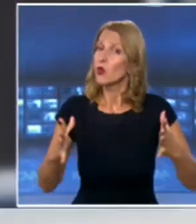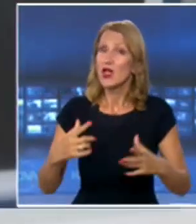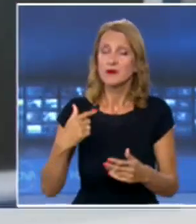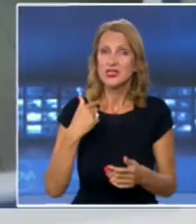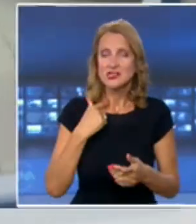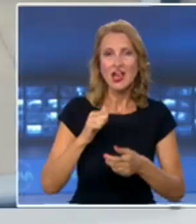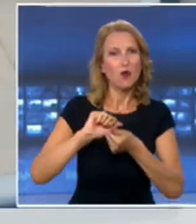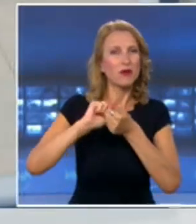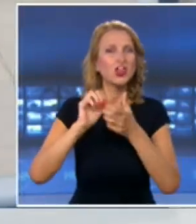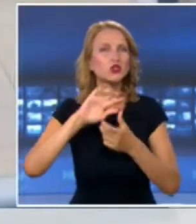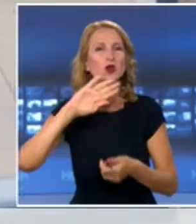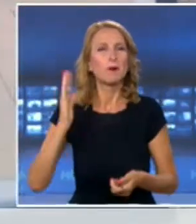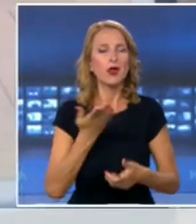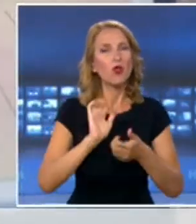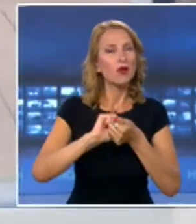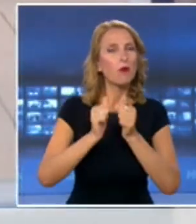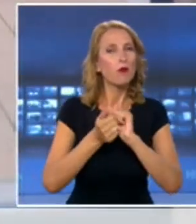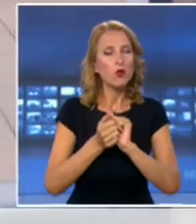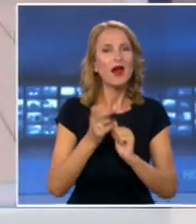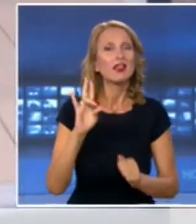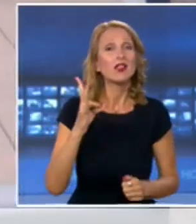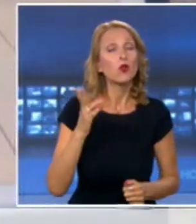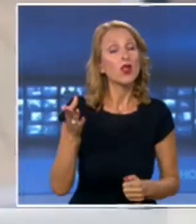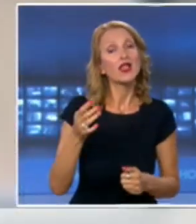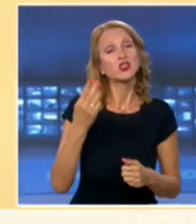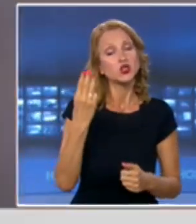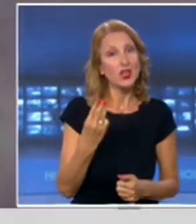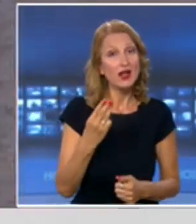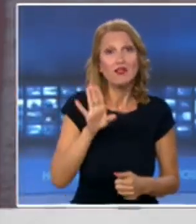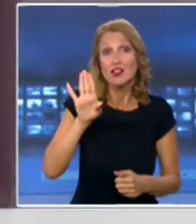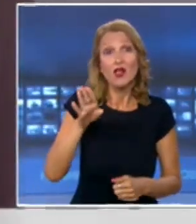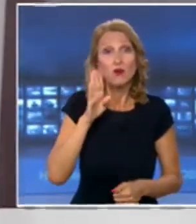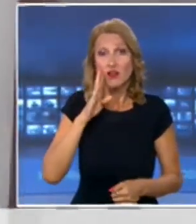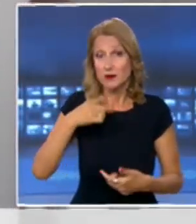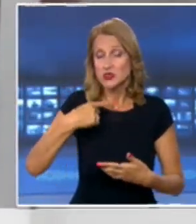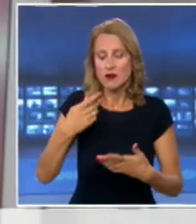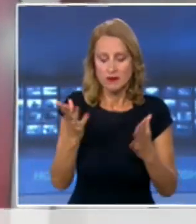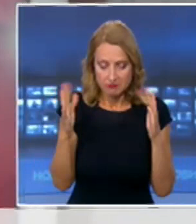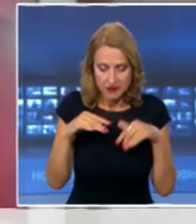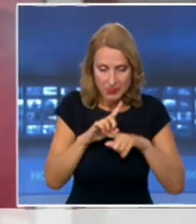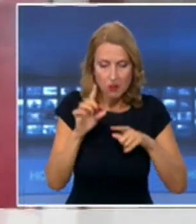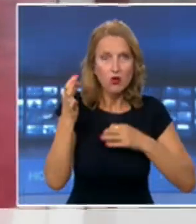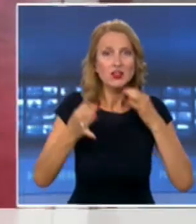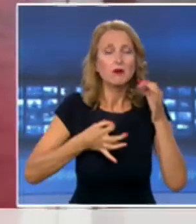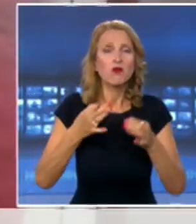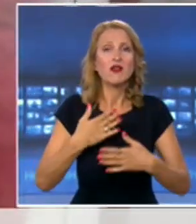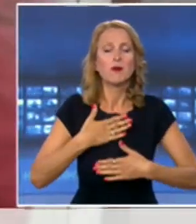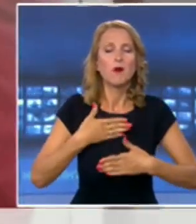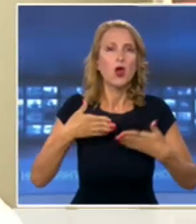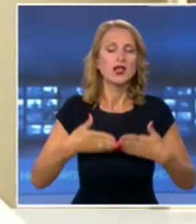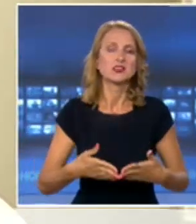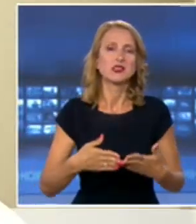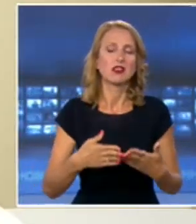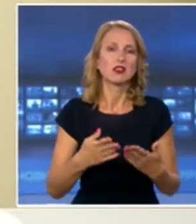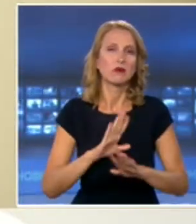беше шампиона по борба Николай Щерев. Пред Нова баща му Симеон сподели, че още не може да повярва, че неговият син загуби битката.